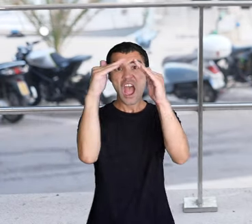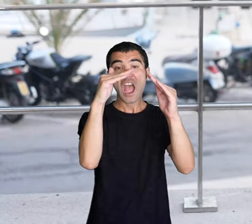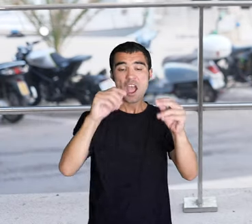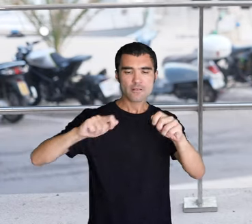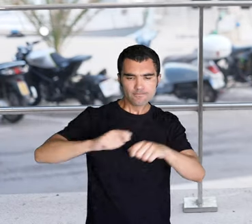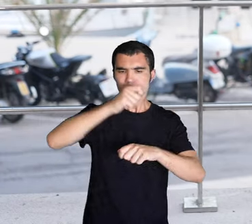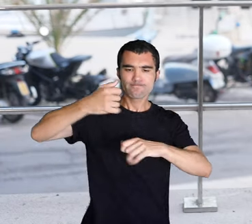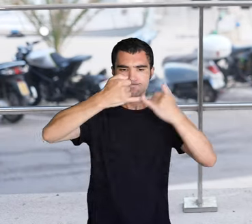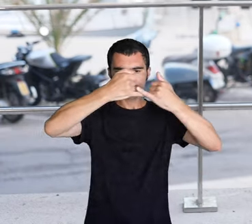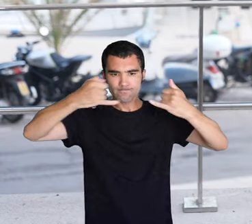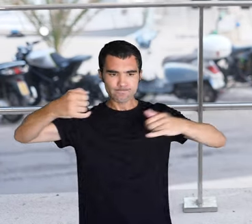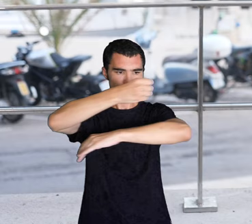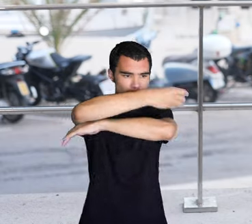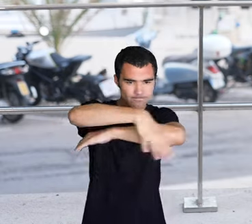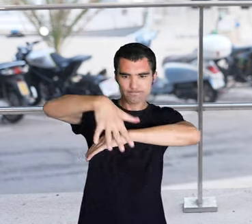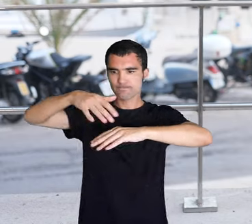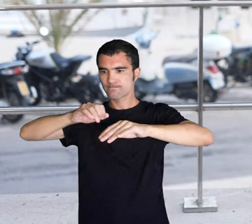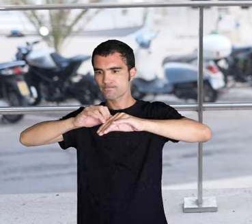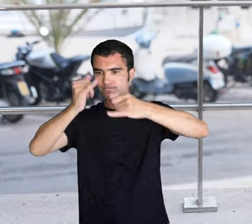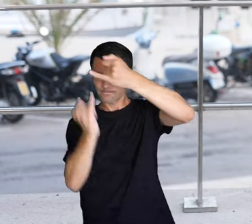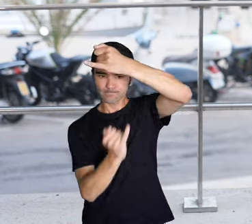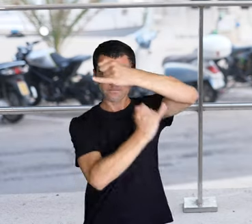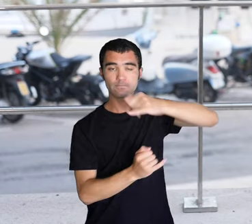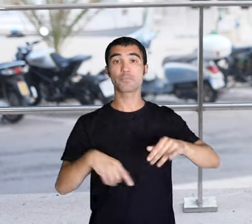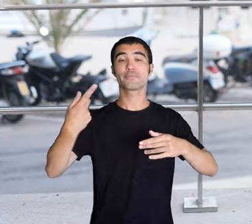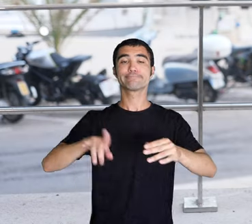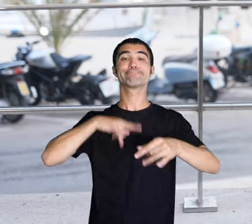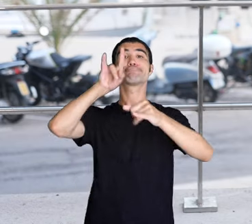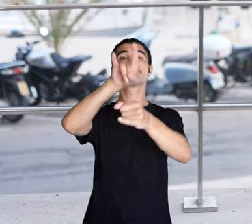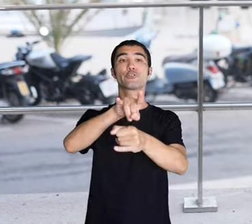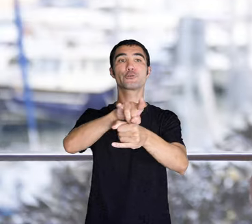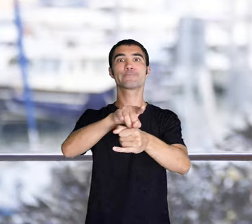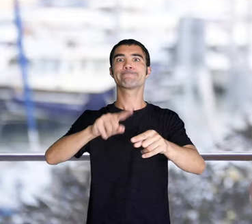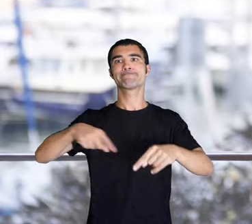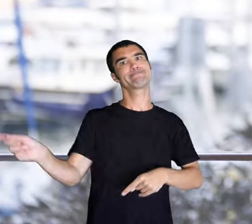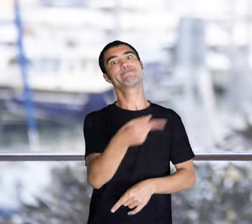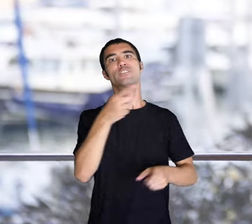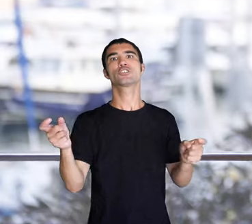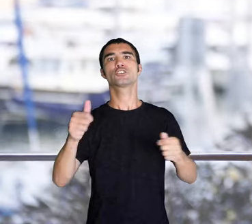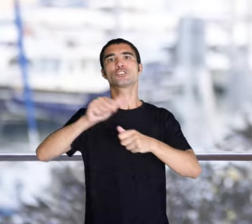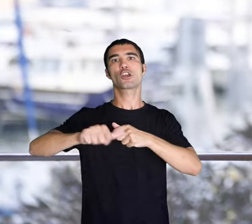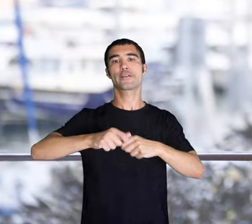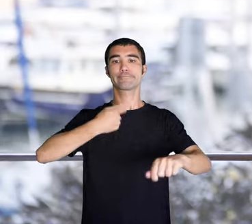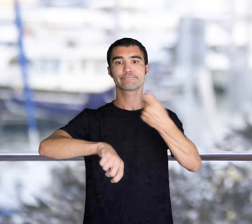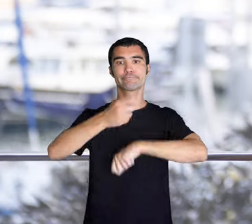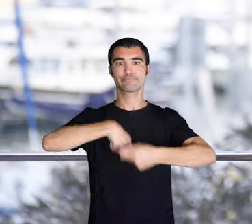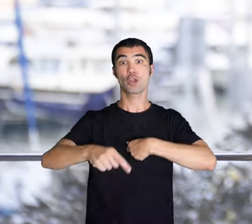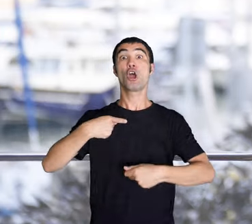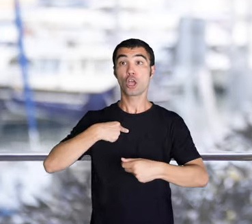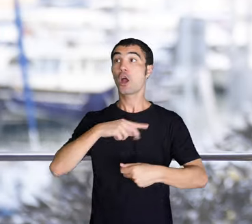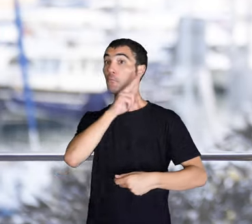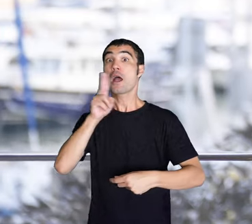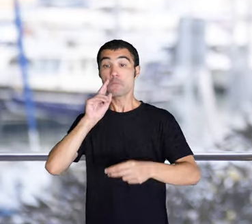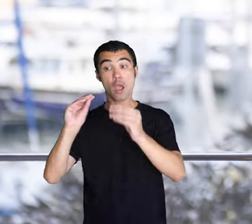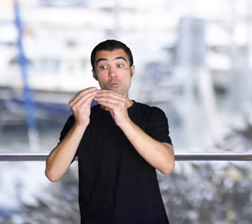i tens de tot. Però la qüestió és que Jordi Llun, que va venir davant, me'n vaig anar sol a vendre. No arreglava xarxes, però hi estia molt de palangres, mon